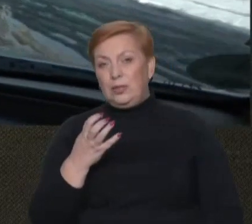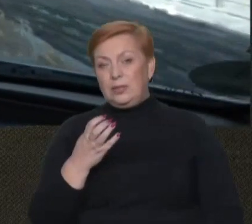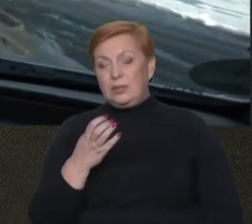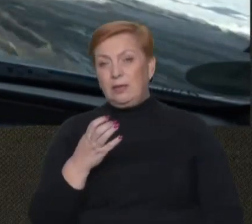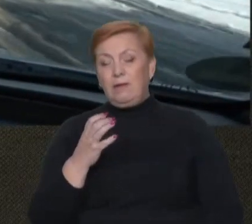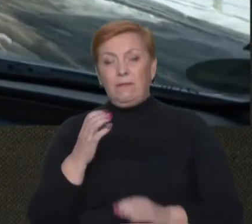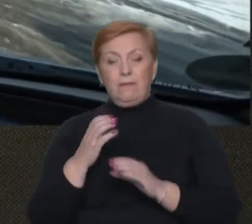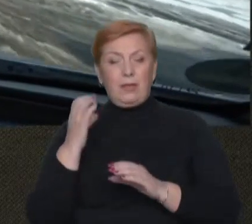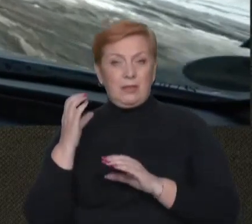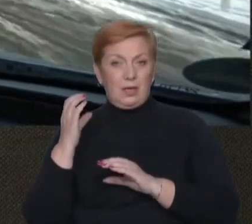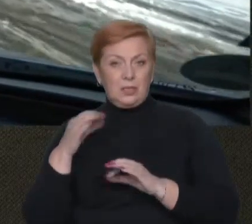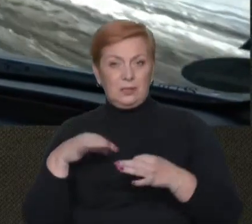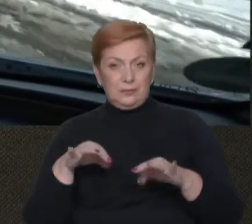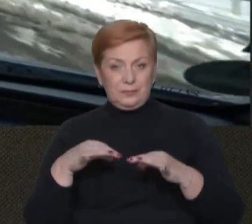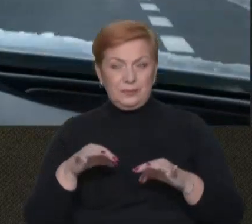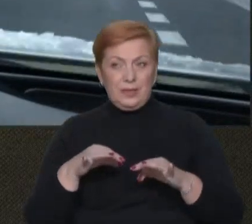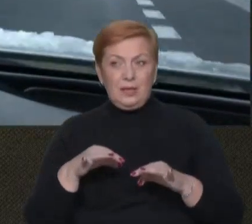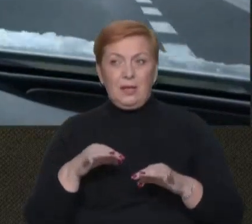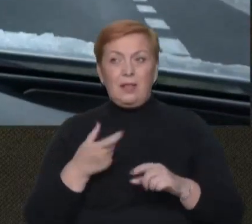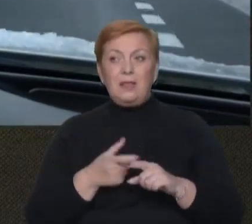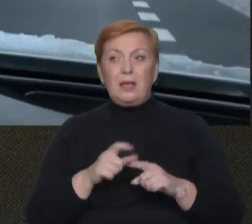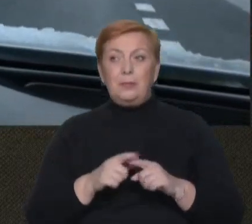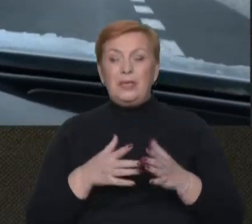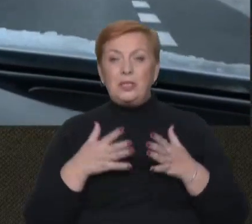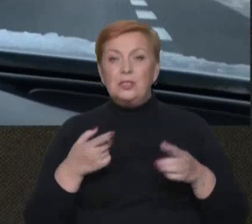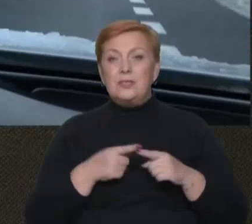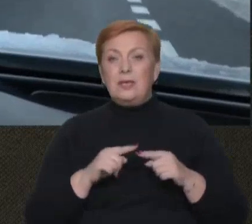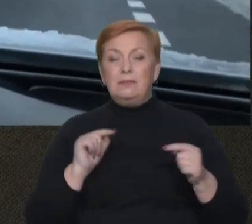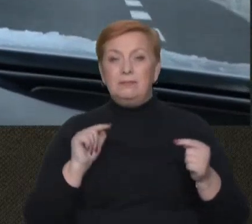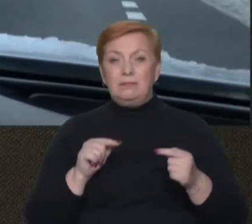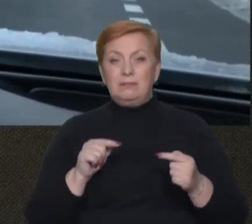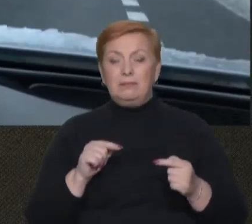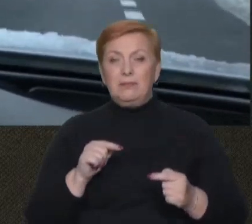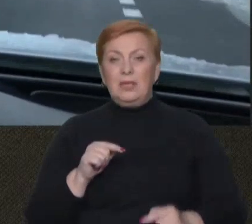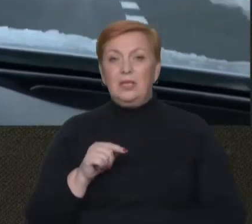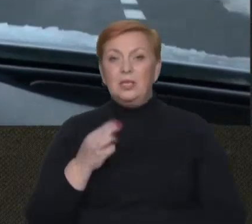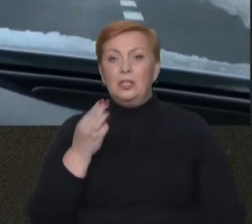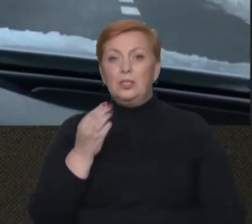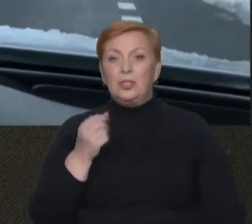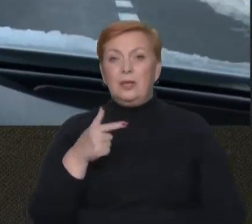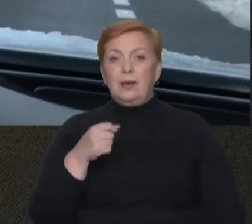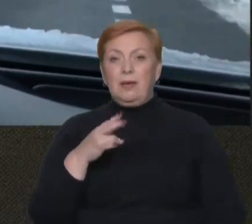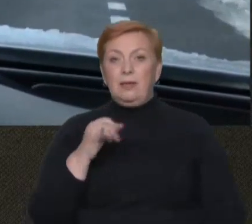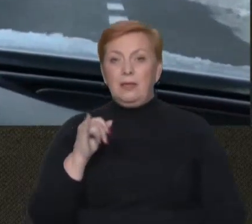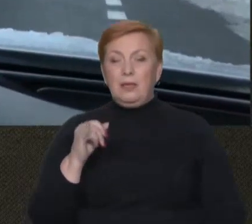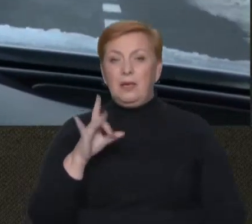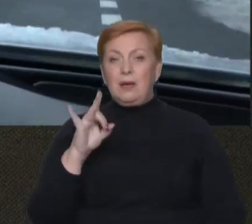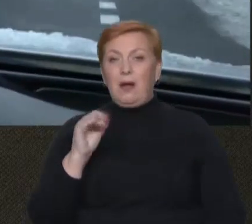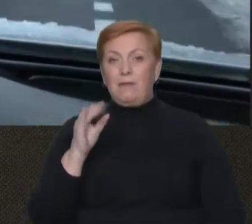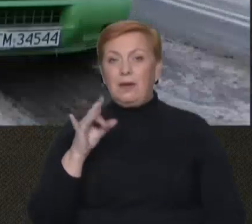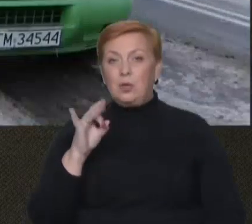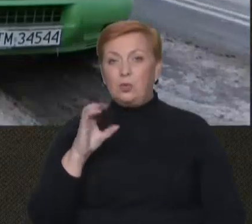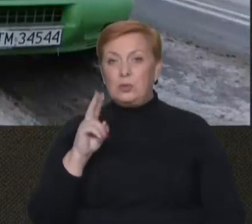вантажних транспортних засобів найбільше навпроти пунктів пропуску Шигині та раваруська